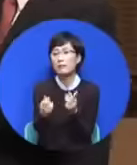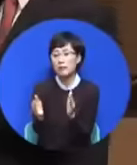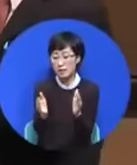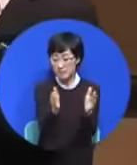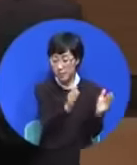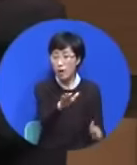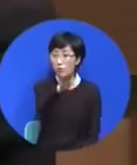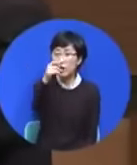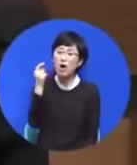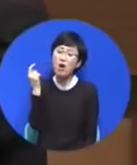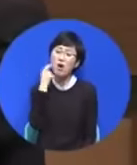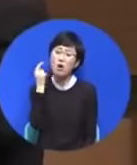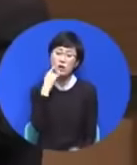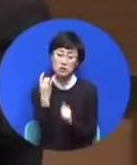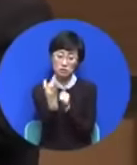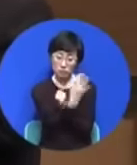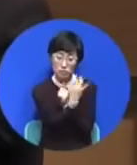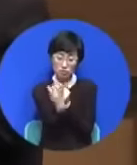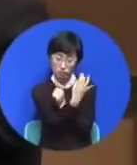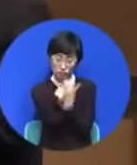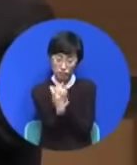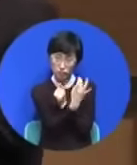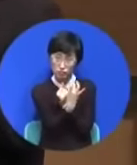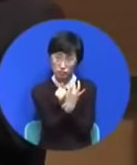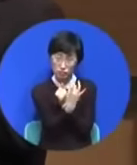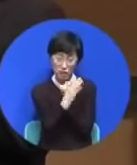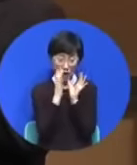우리가 거짓말에 속으면